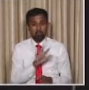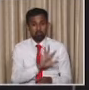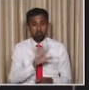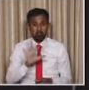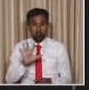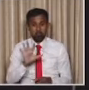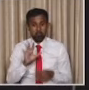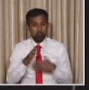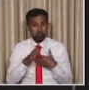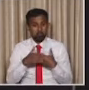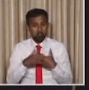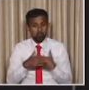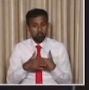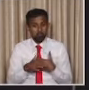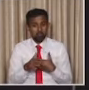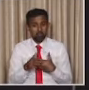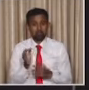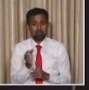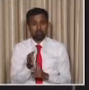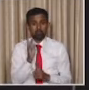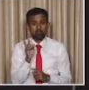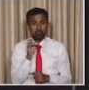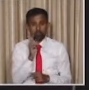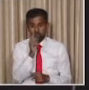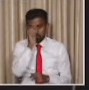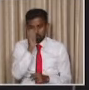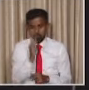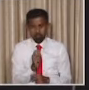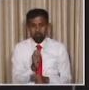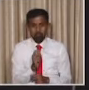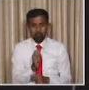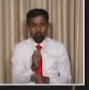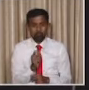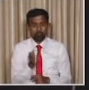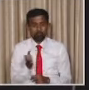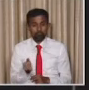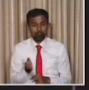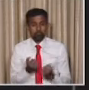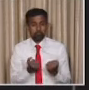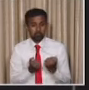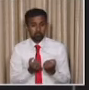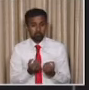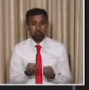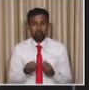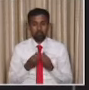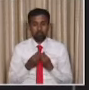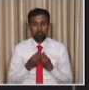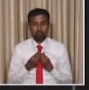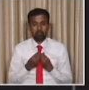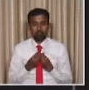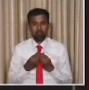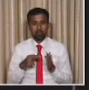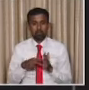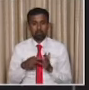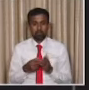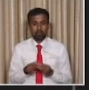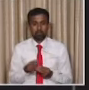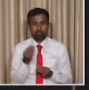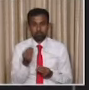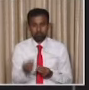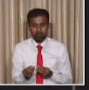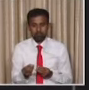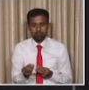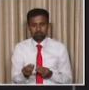පමණ පුරුද්දක් තිබිච්ච ජනාධිපති රනිල් වික්‍රමසිංහ මහත්මයා මේ අභියෝගේ බාර අරගෙන අයවැයක් ඉදිරිපත්